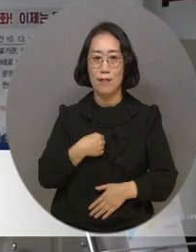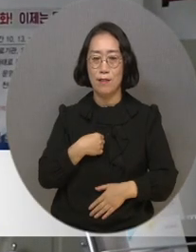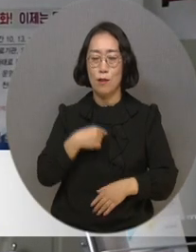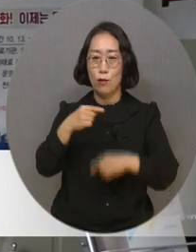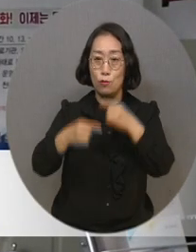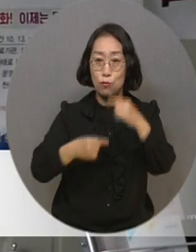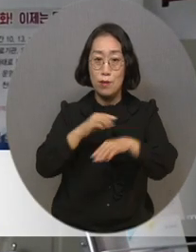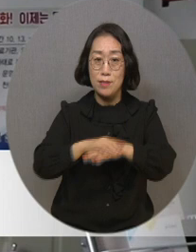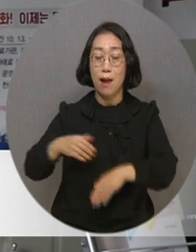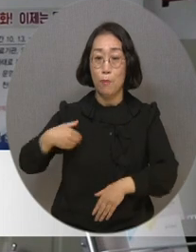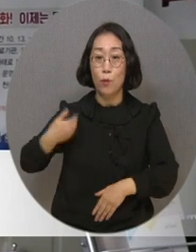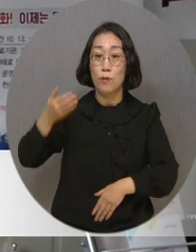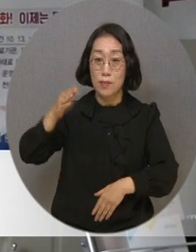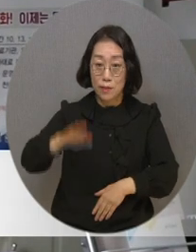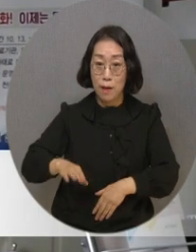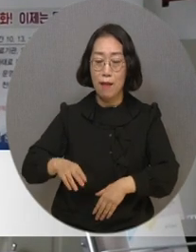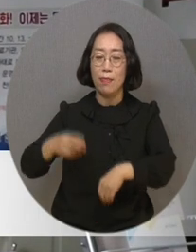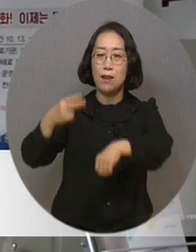수어 잘 모르지만